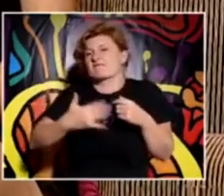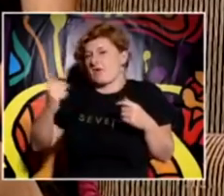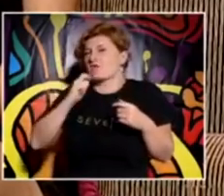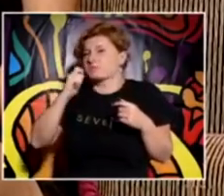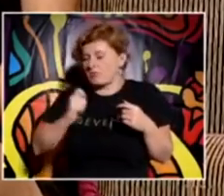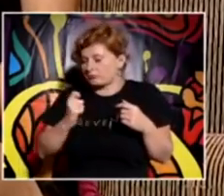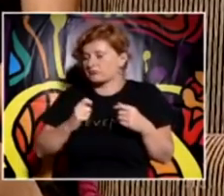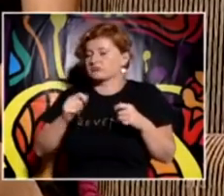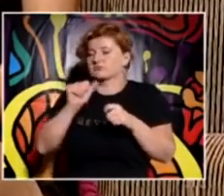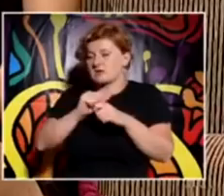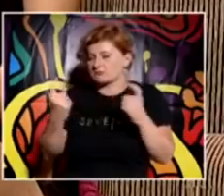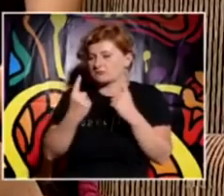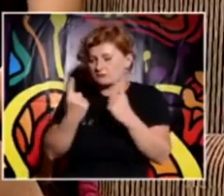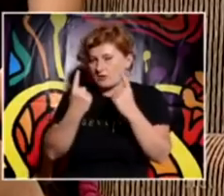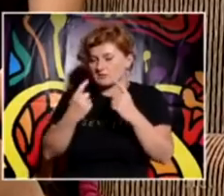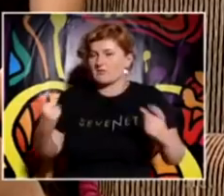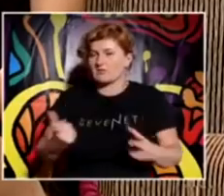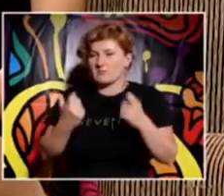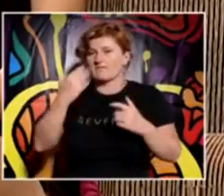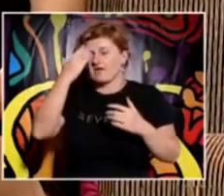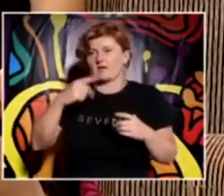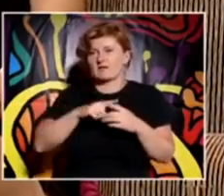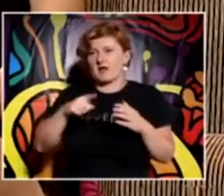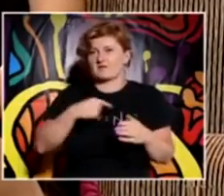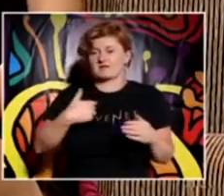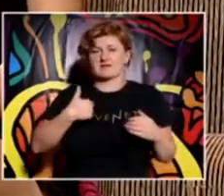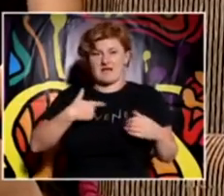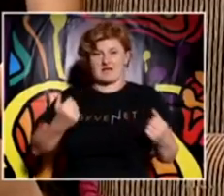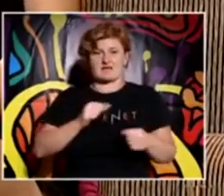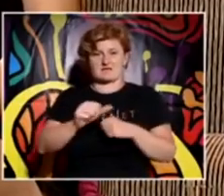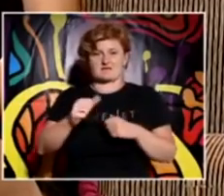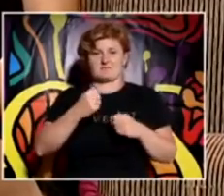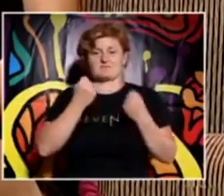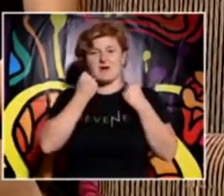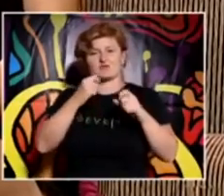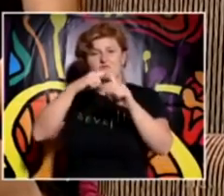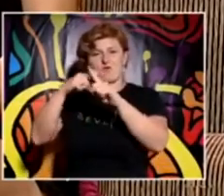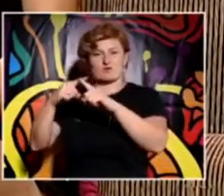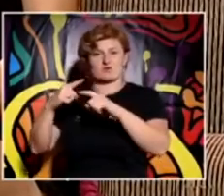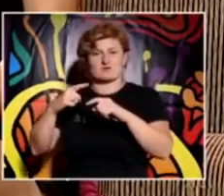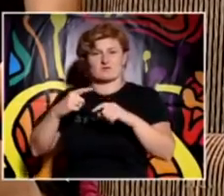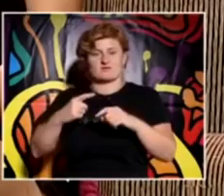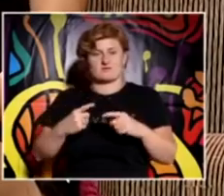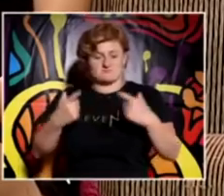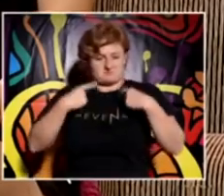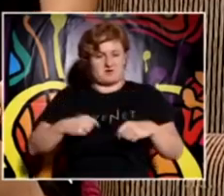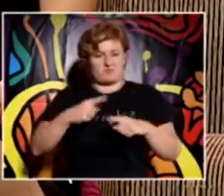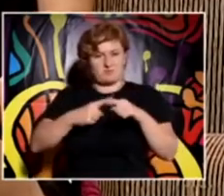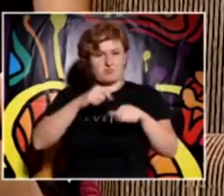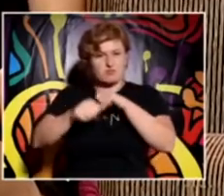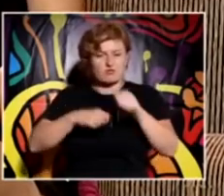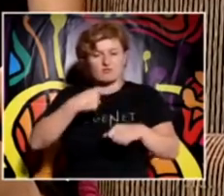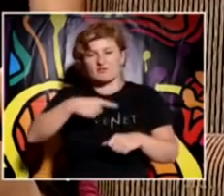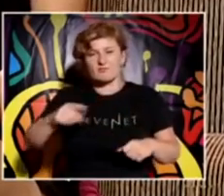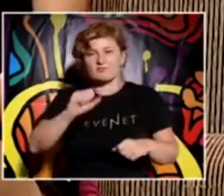się zdarzają. Także ja jestem bardzo pozytywnie tym zaskoczony, że przez pół roku naprawdę nie mieliśmy takiej